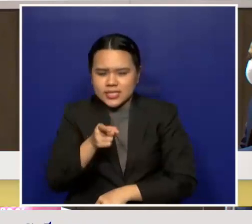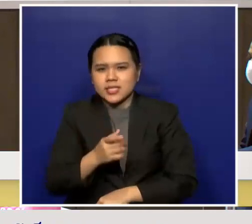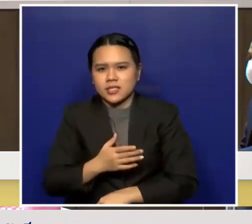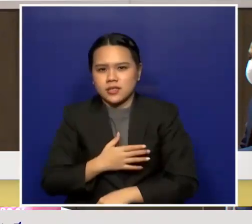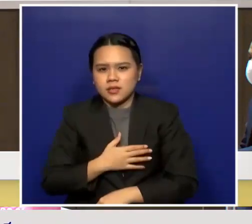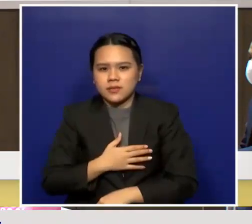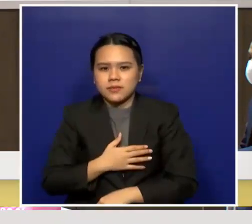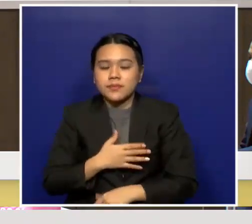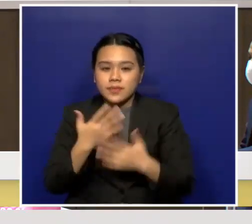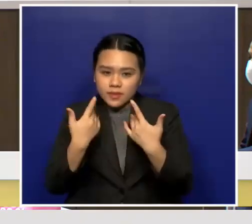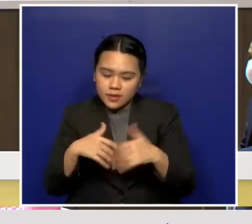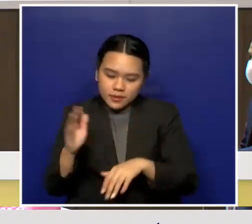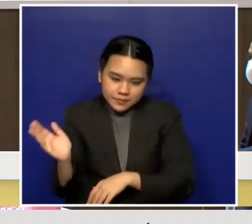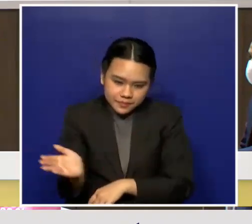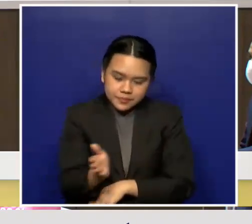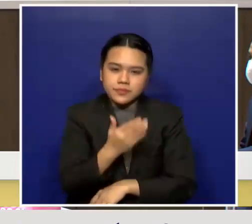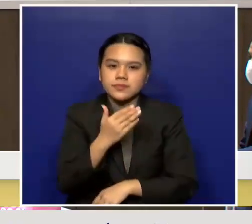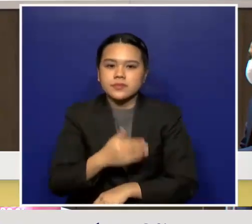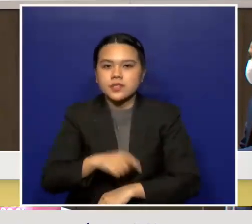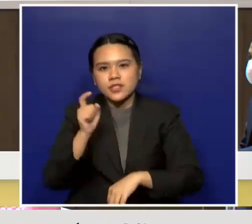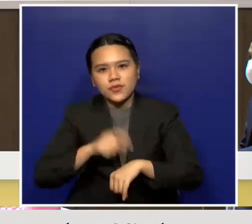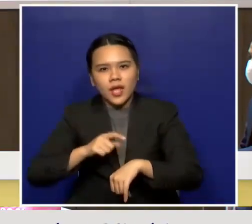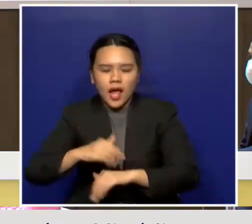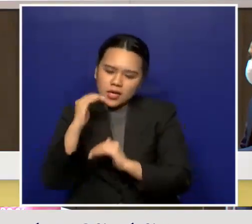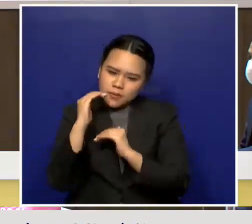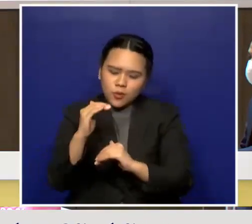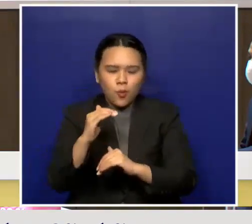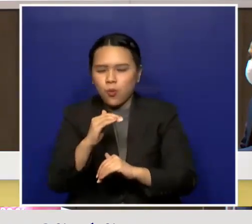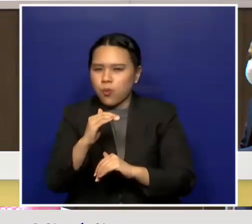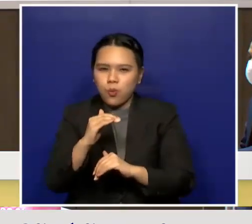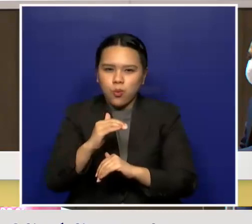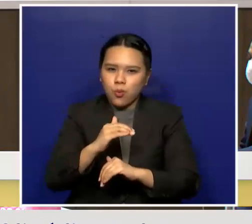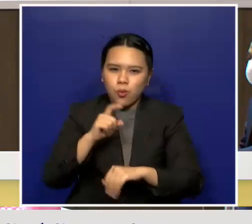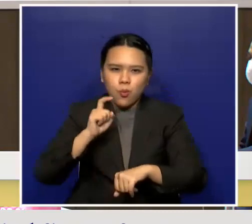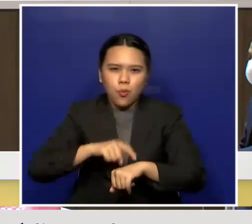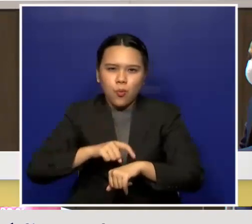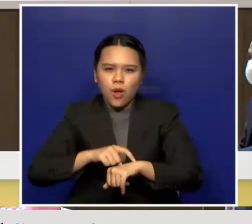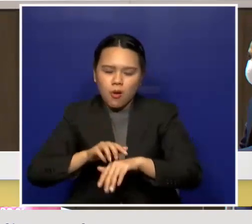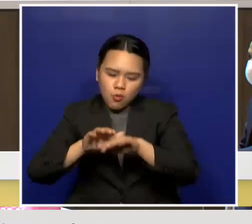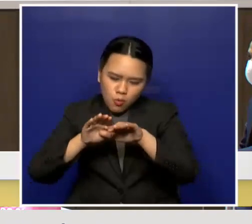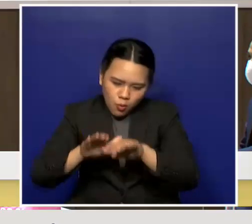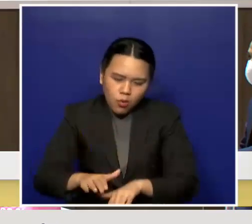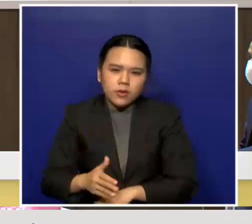ผมจะข้ามไปเลยนะเวลาก็จำกัดกดดันเวลาผมด้วยนะก็เลย